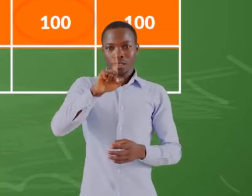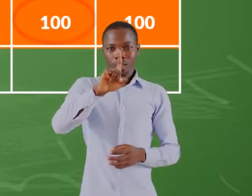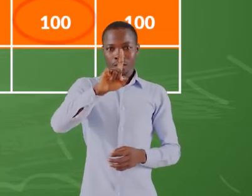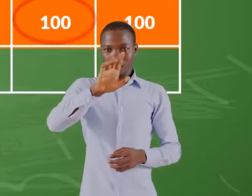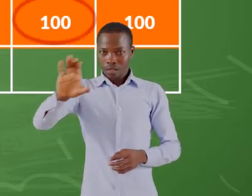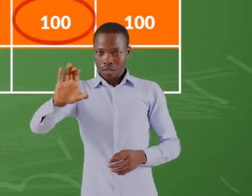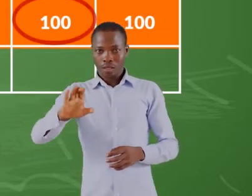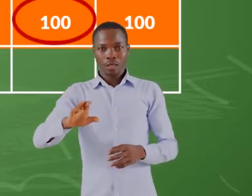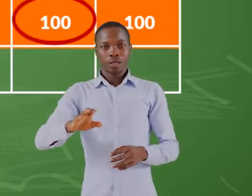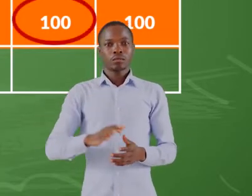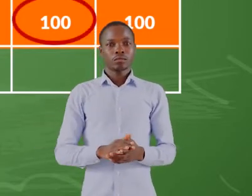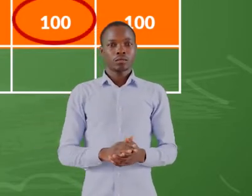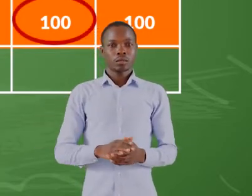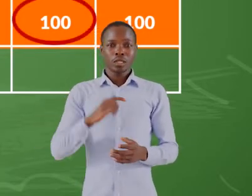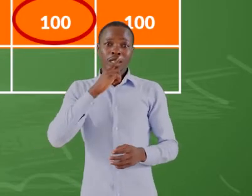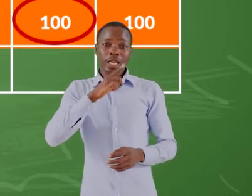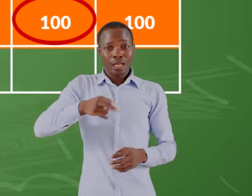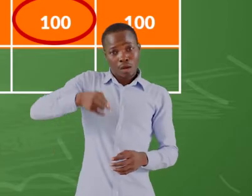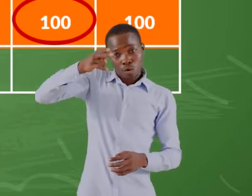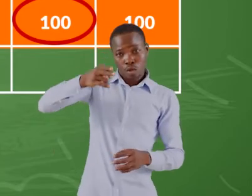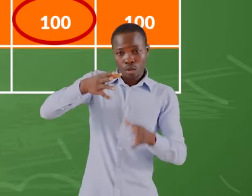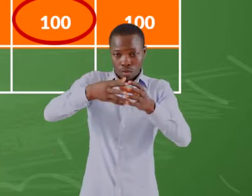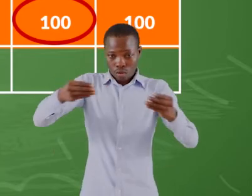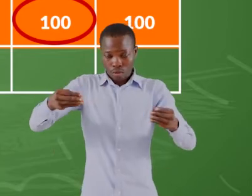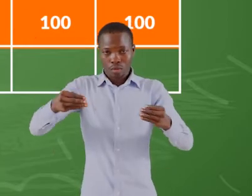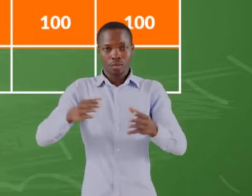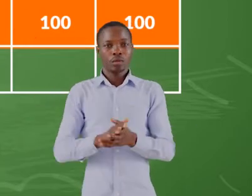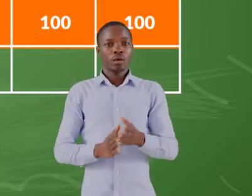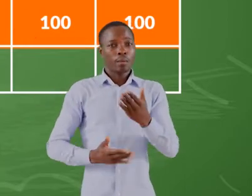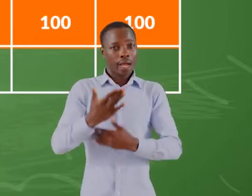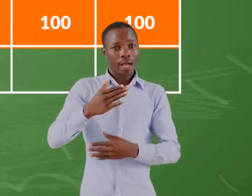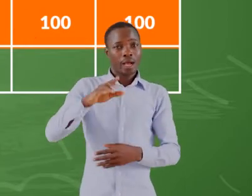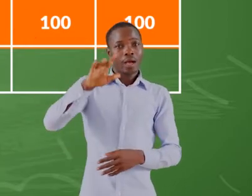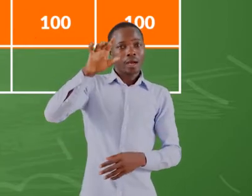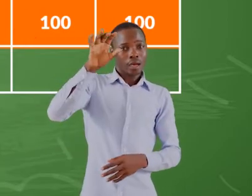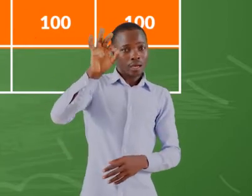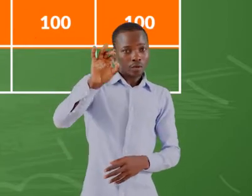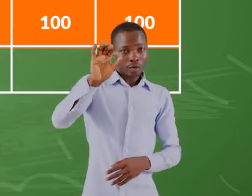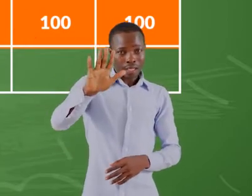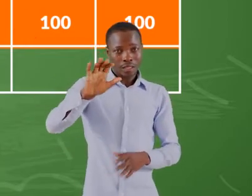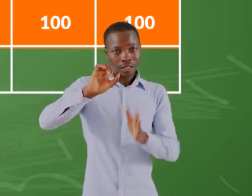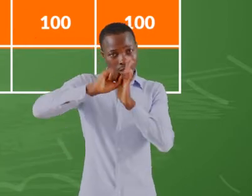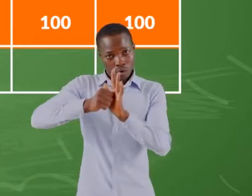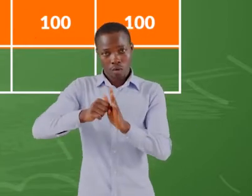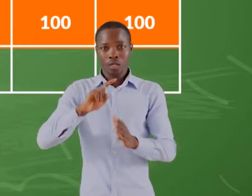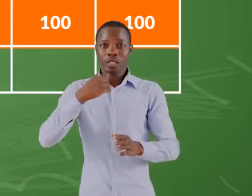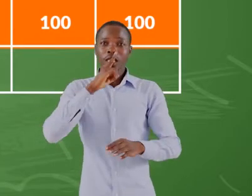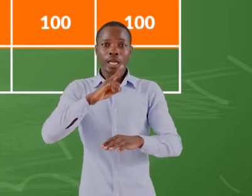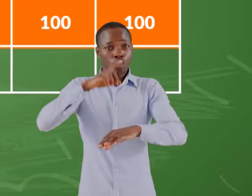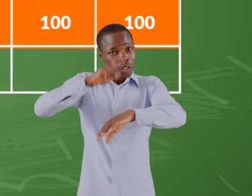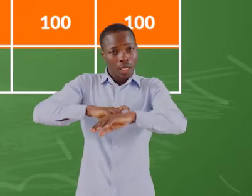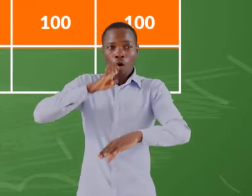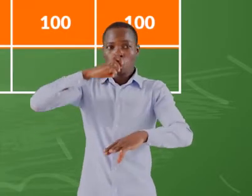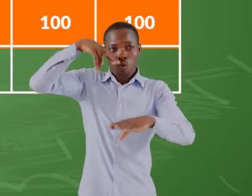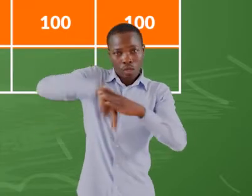100, qui correspond à la hauteur de la colonne de sol, par 95 secondes, qui est le temps d'infiltration